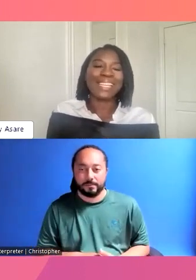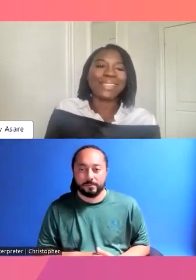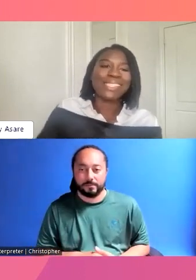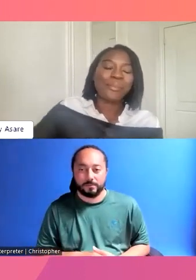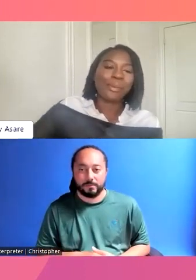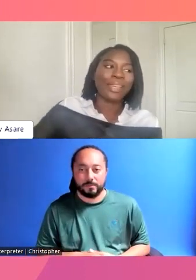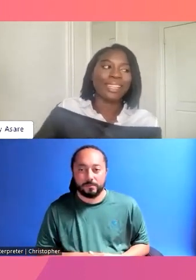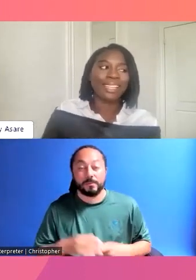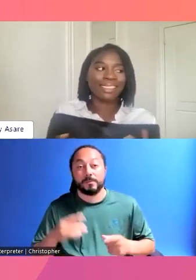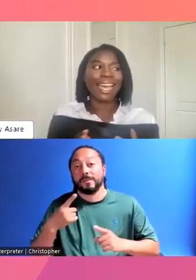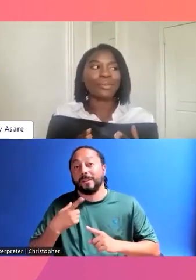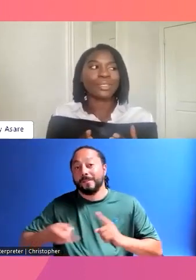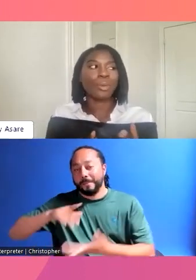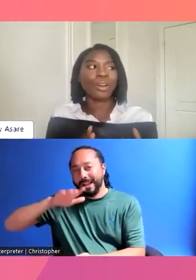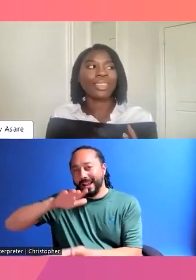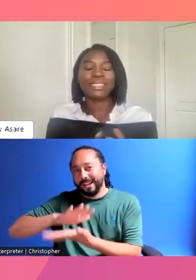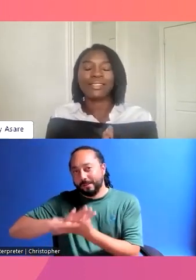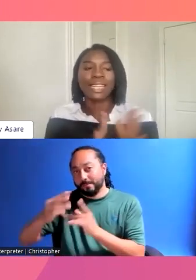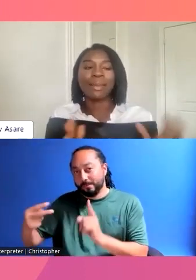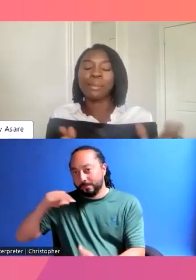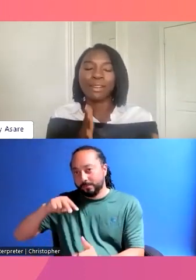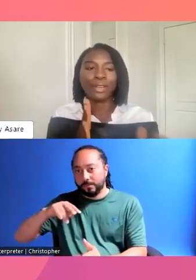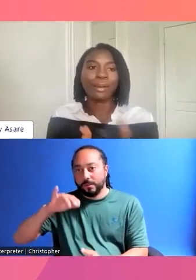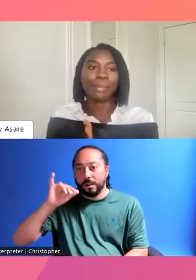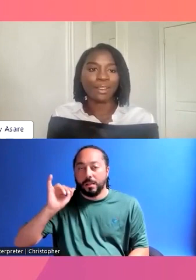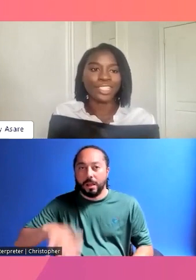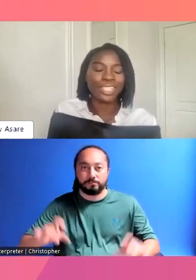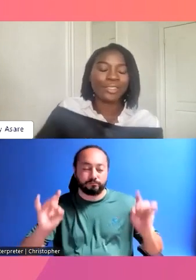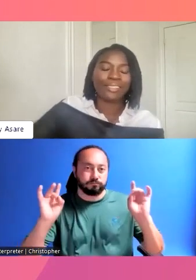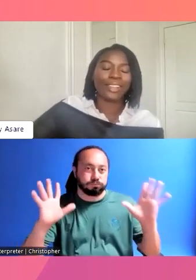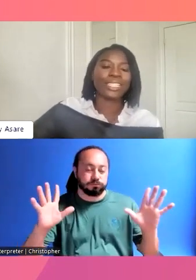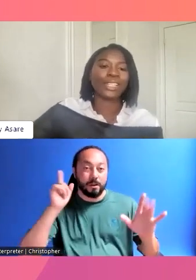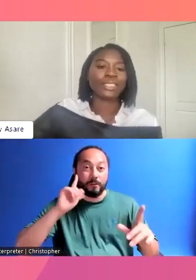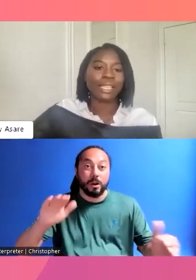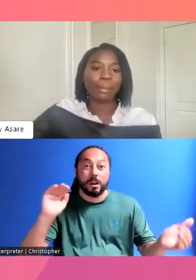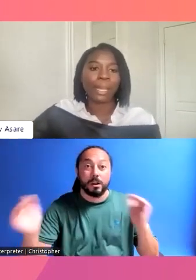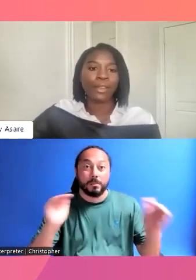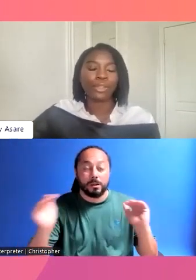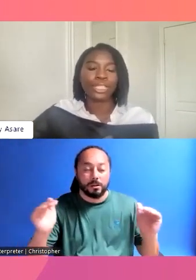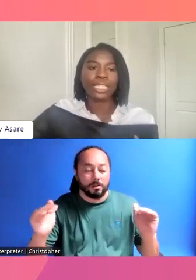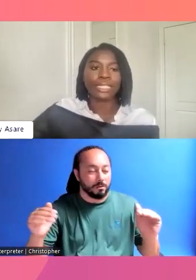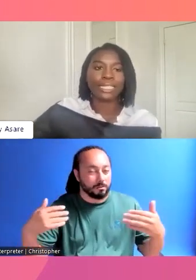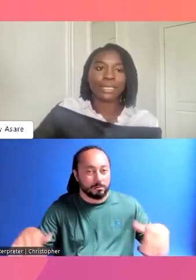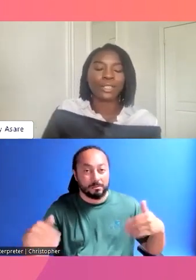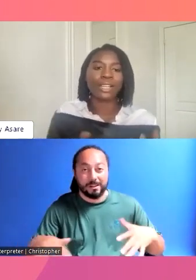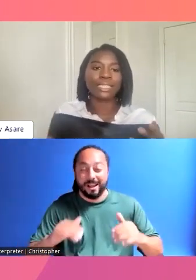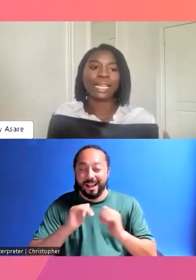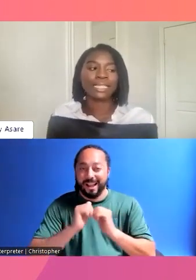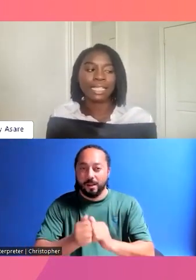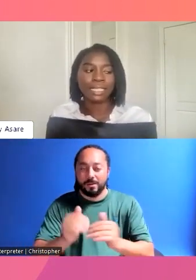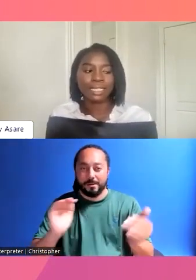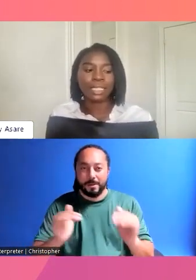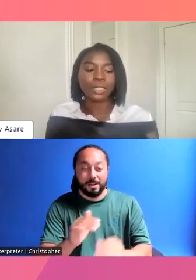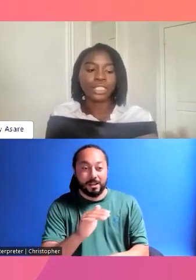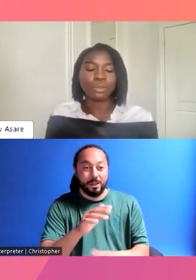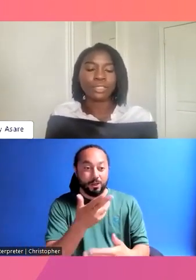d'évaluation avaient été utilisés dans ces 9 articles. Du point de vue académique, c'était un cauchemar pour notre